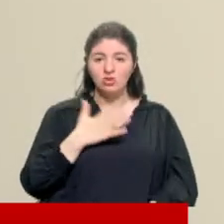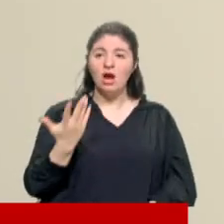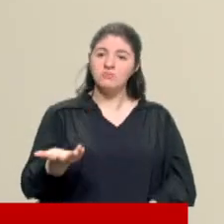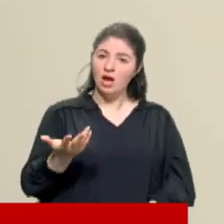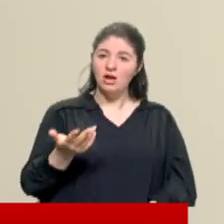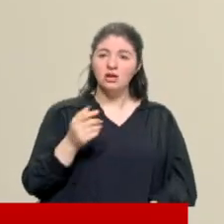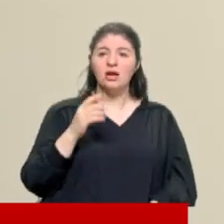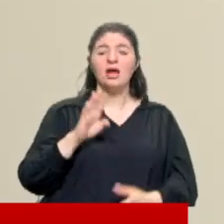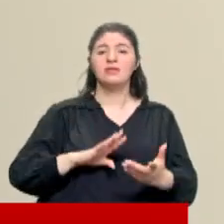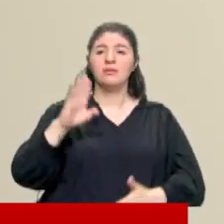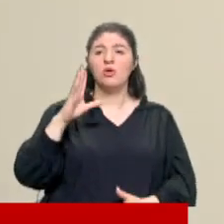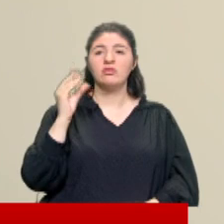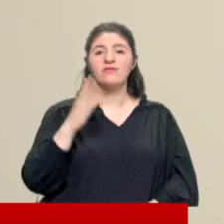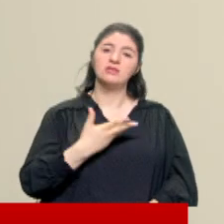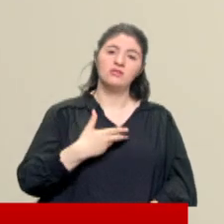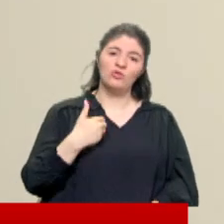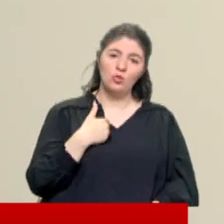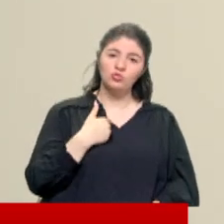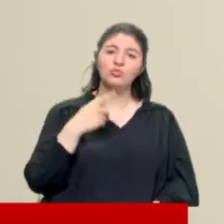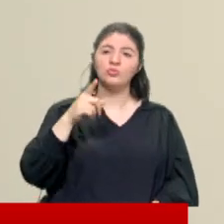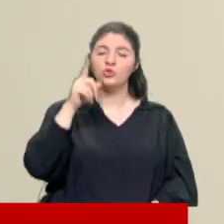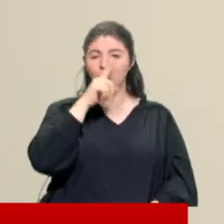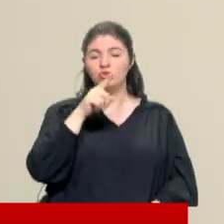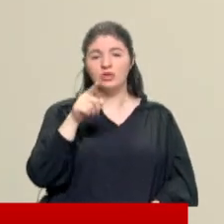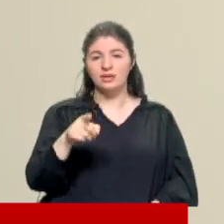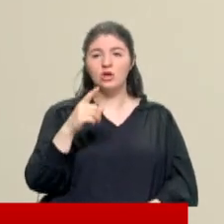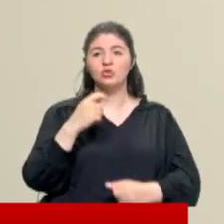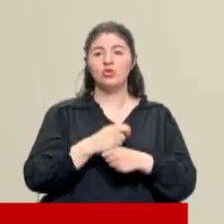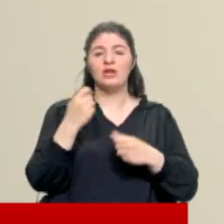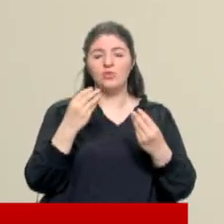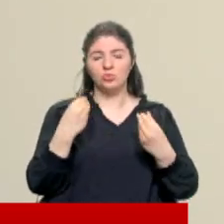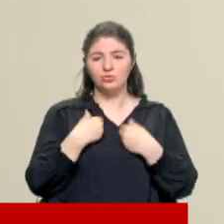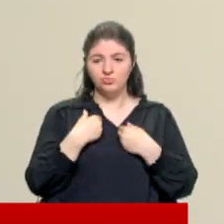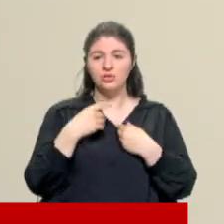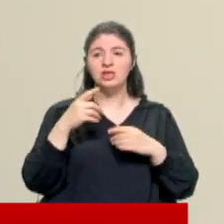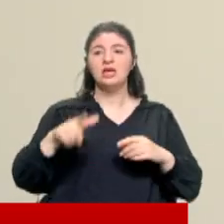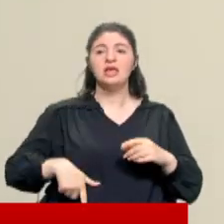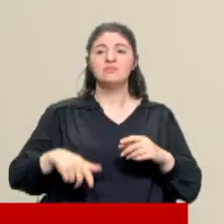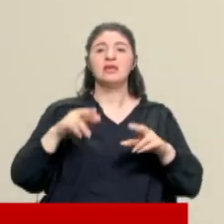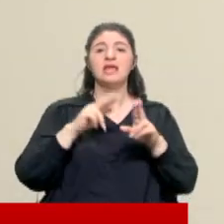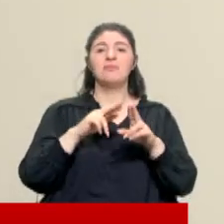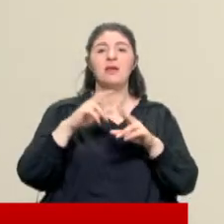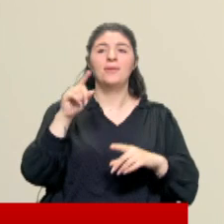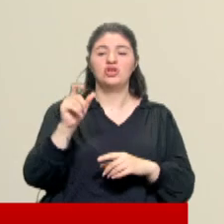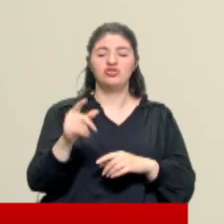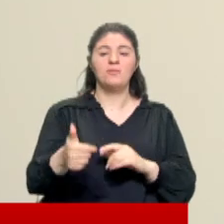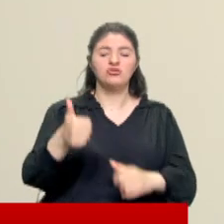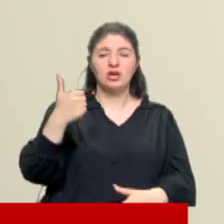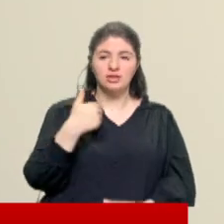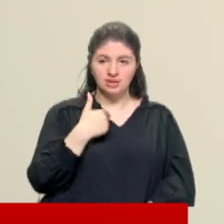ama demokrasiyi daha çok seviyoruz. Bu sebeple görevli bulunduğum İzmir Kemalpaşa İlçe